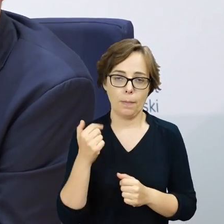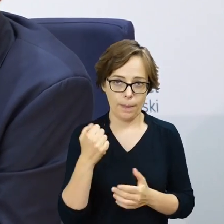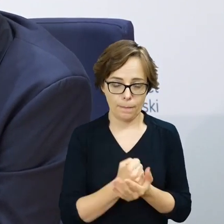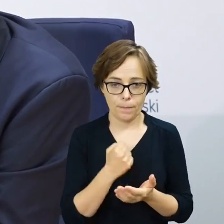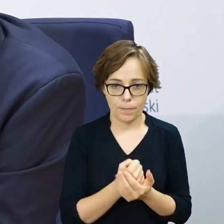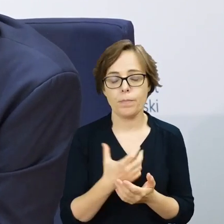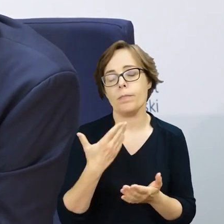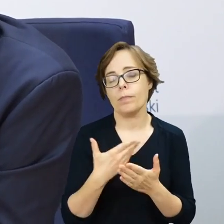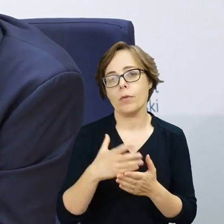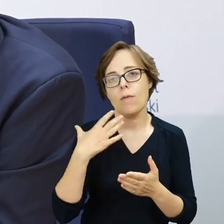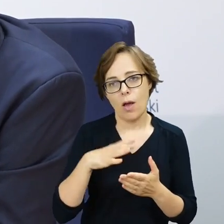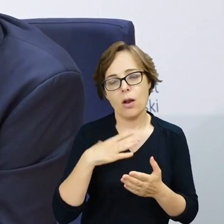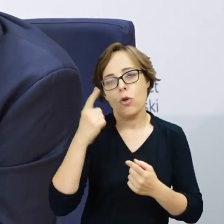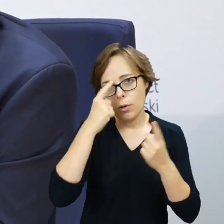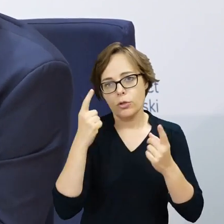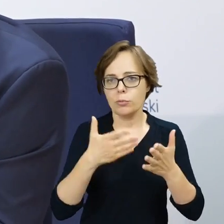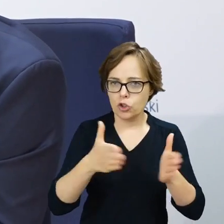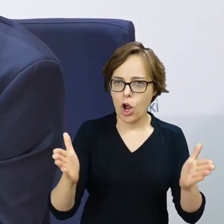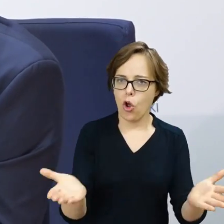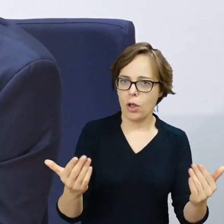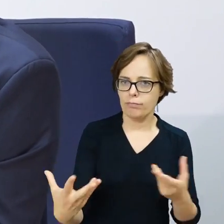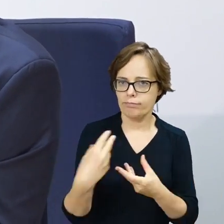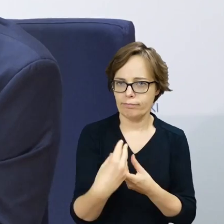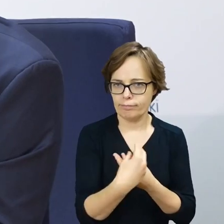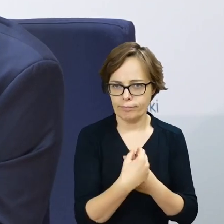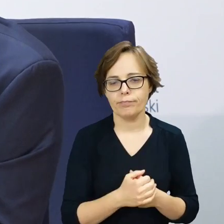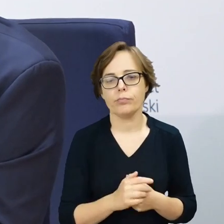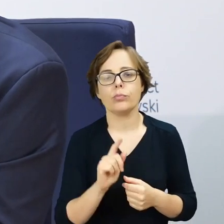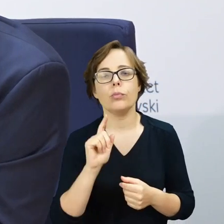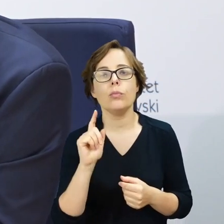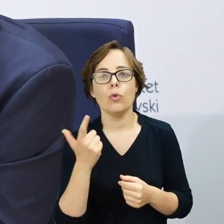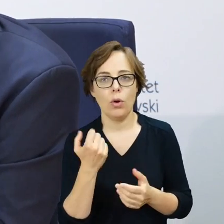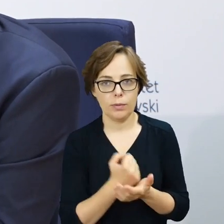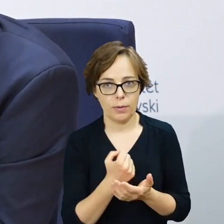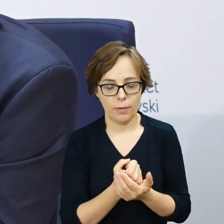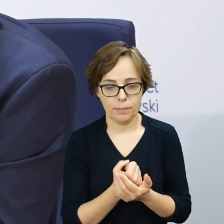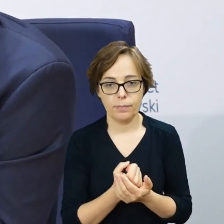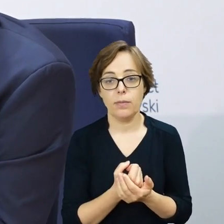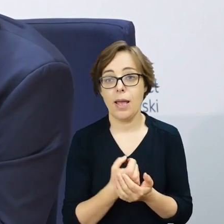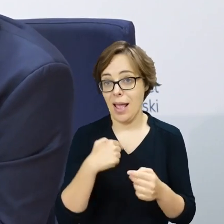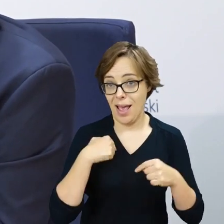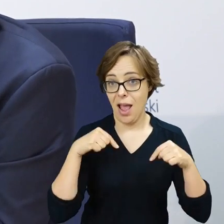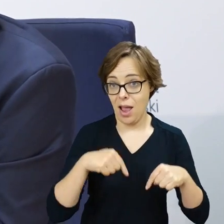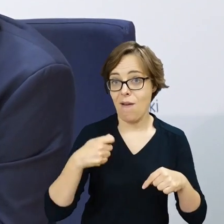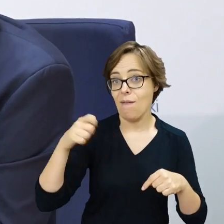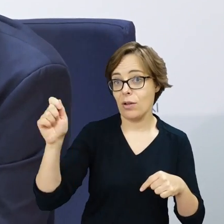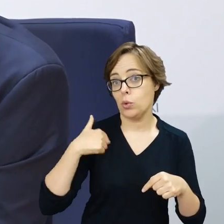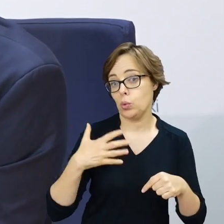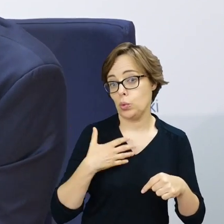najszerszym włączeniu. Drugą rzeczą jest to, że ja wyjeżdżam stąd, czy będę wyjeżdżał, z po prostu z takim poczuciem, że to jest niemal gotowe.